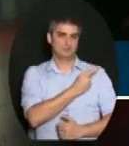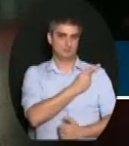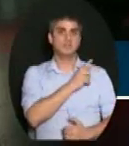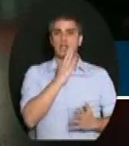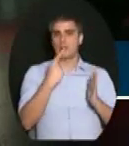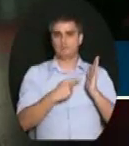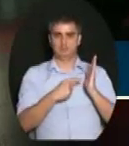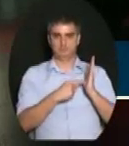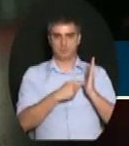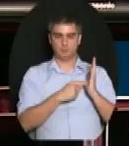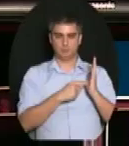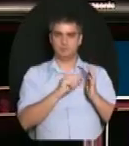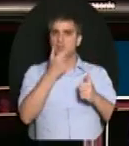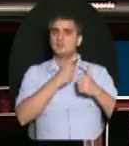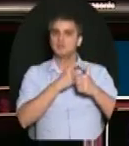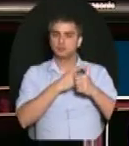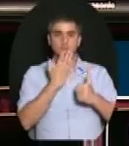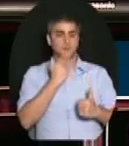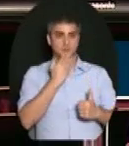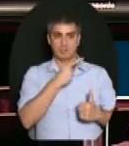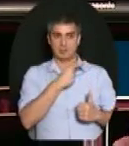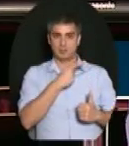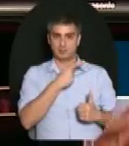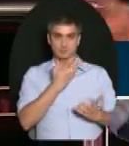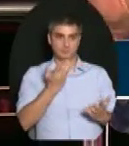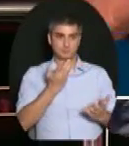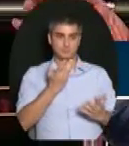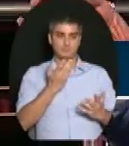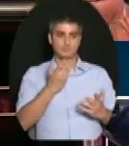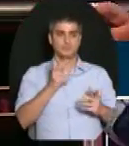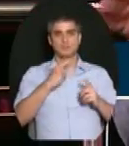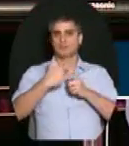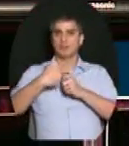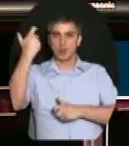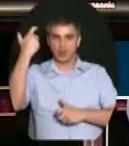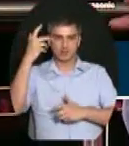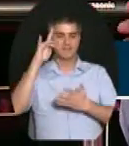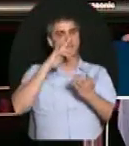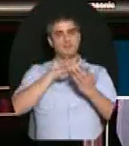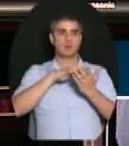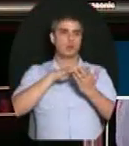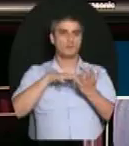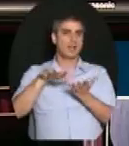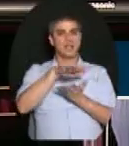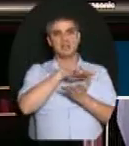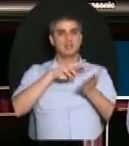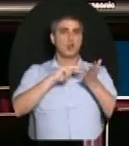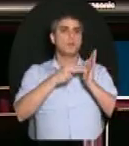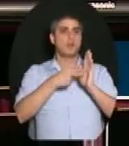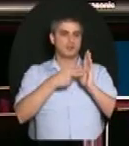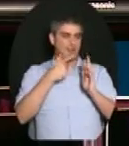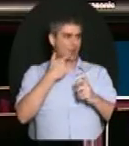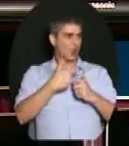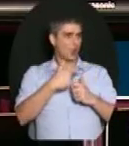מכמה סיבות. א', שישראל וההולי לנד והמקום הגיאו פוליטי